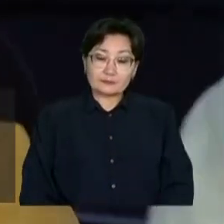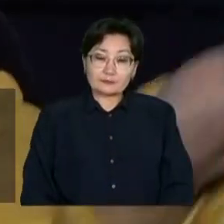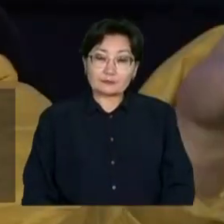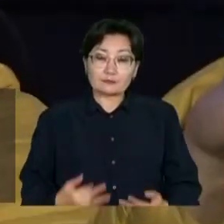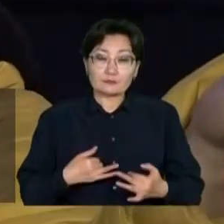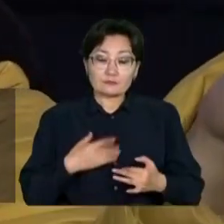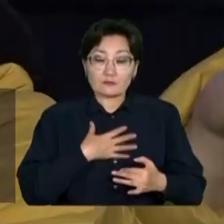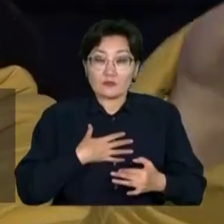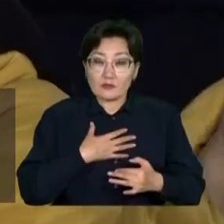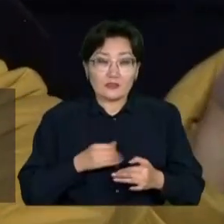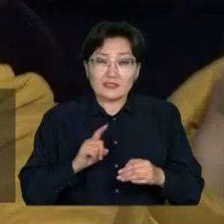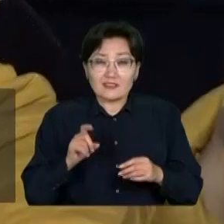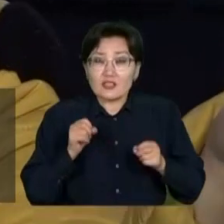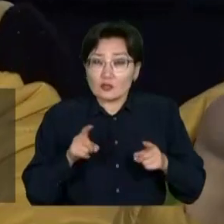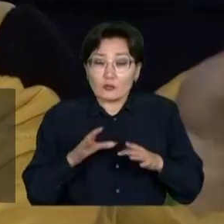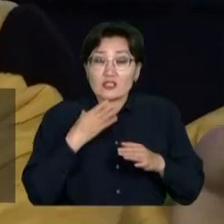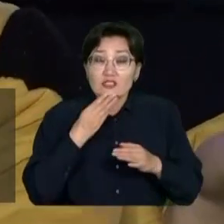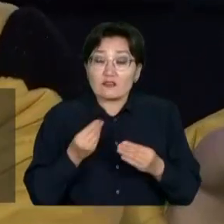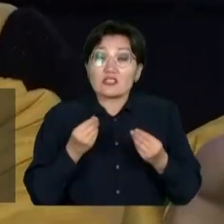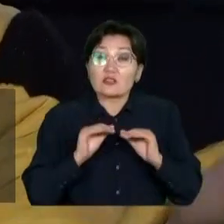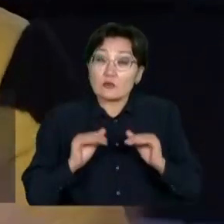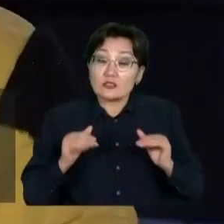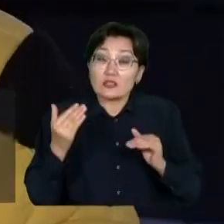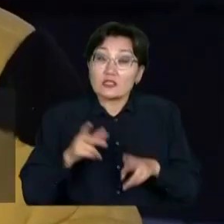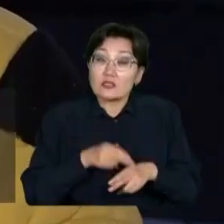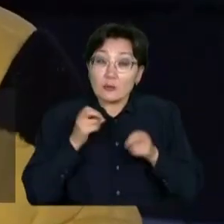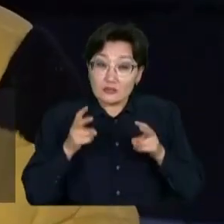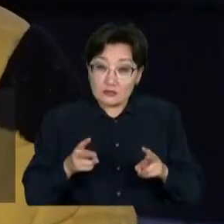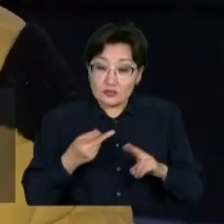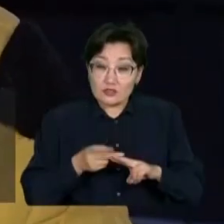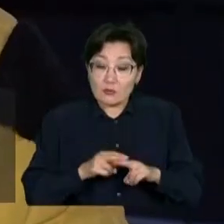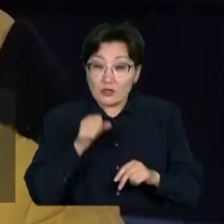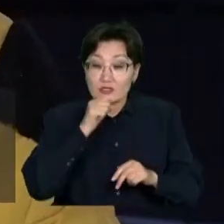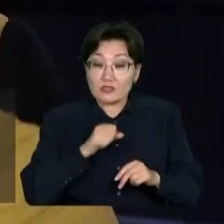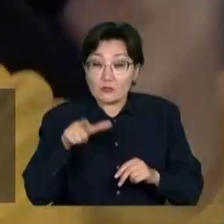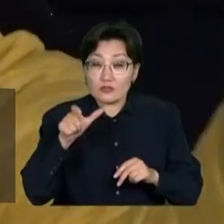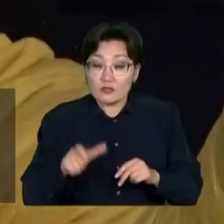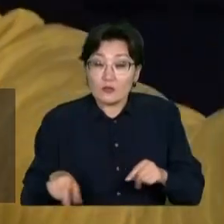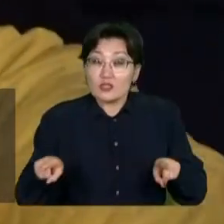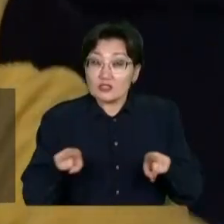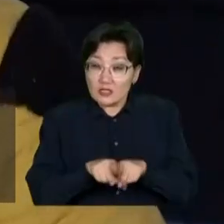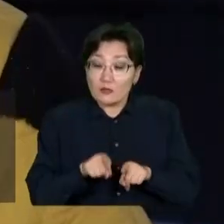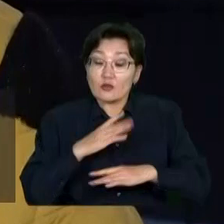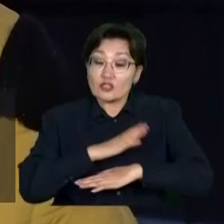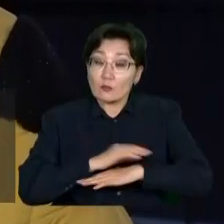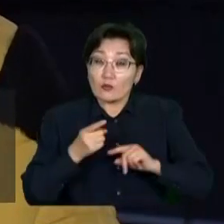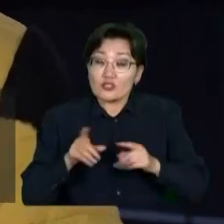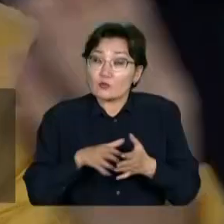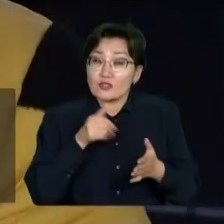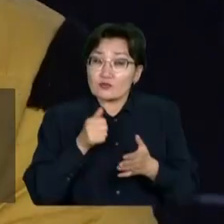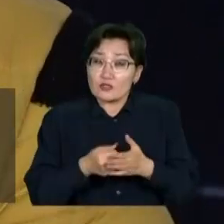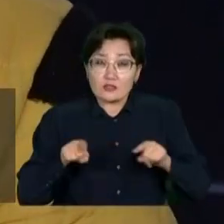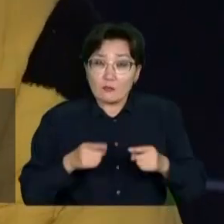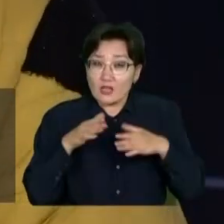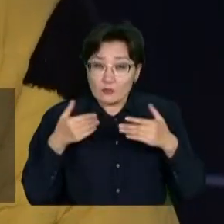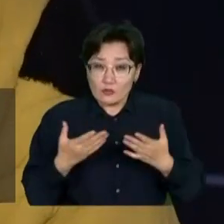Я переживаю не за золото, а за своих детей, за их безопасность. Эти воры с извращенными наклонностями. Почему до сих пор их не